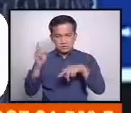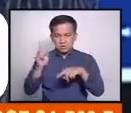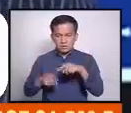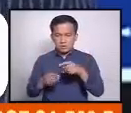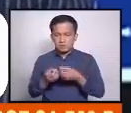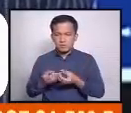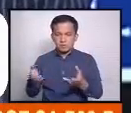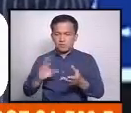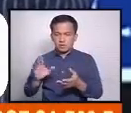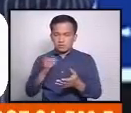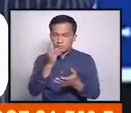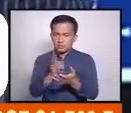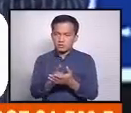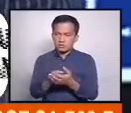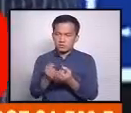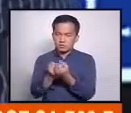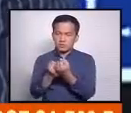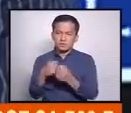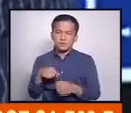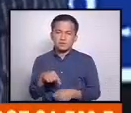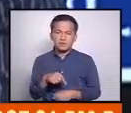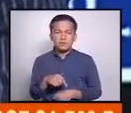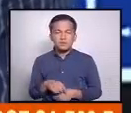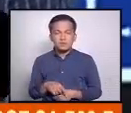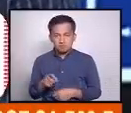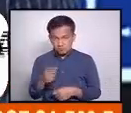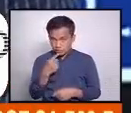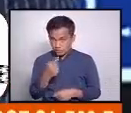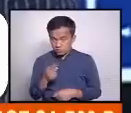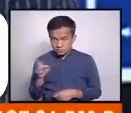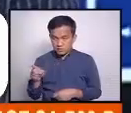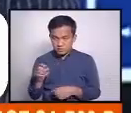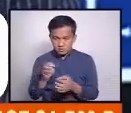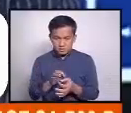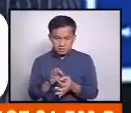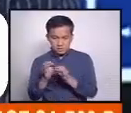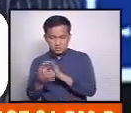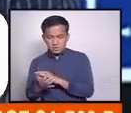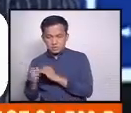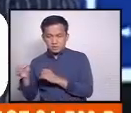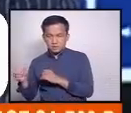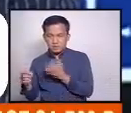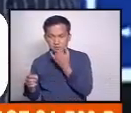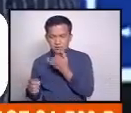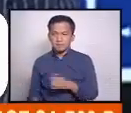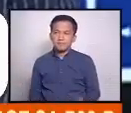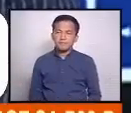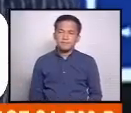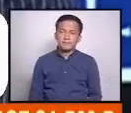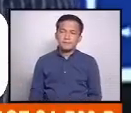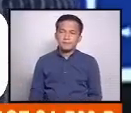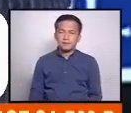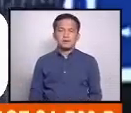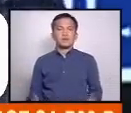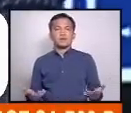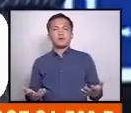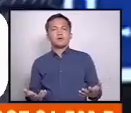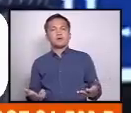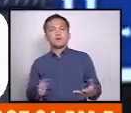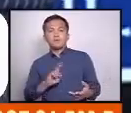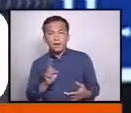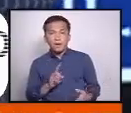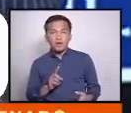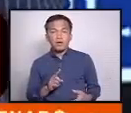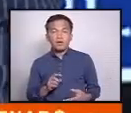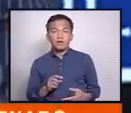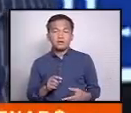dokumentong susuporta rito. Are you saying, sir, that their interpretation is incorrect? Eh, ano pa nga ba? Kasi hindi